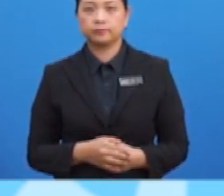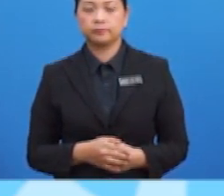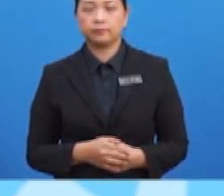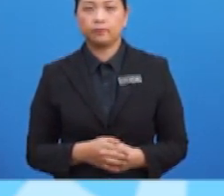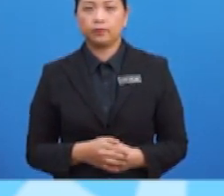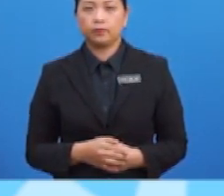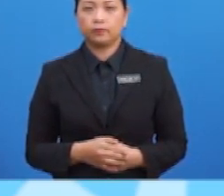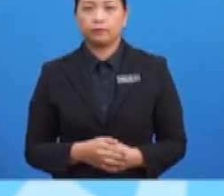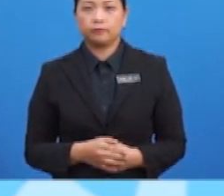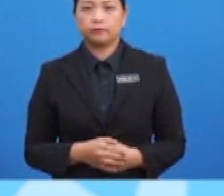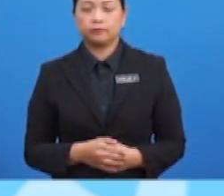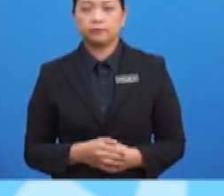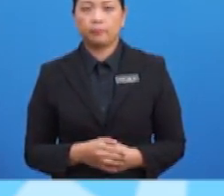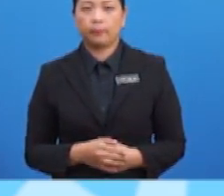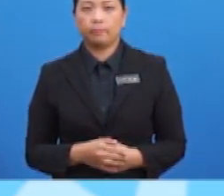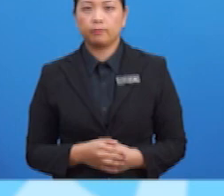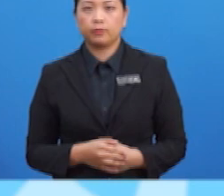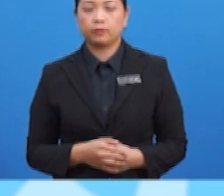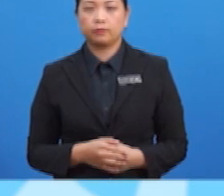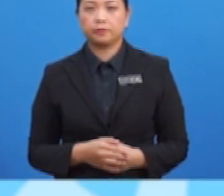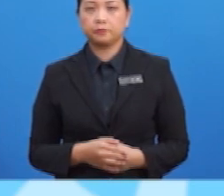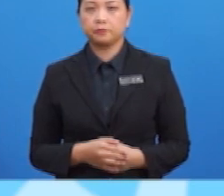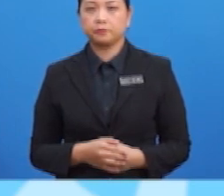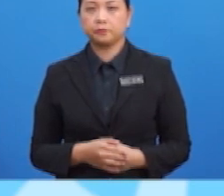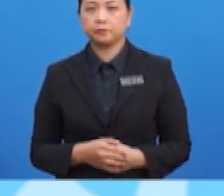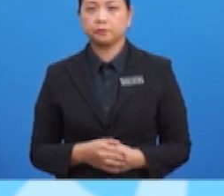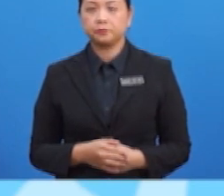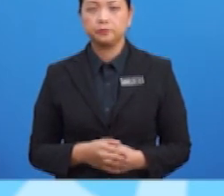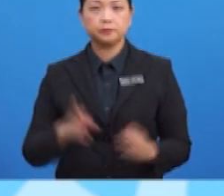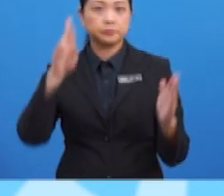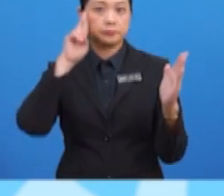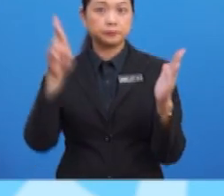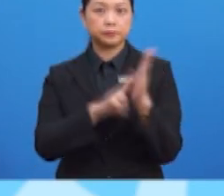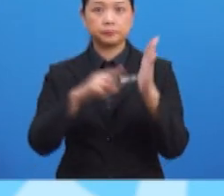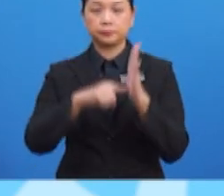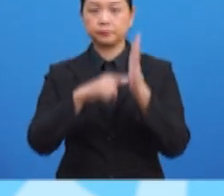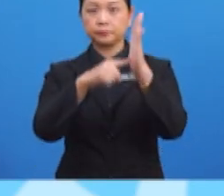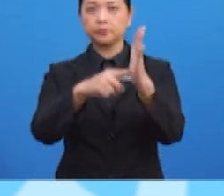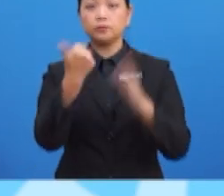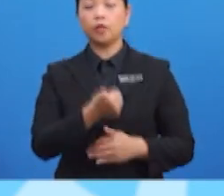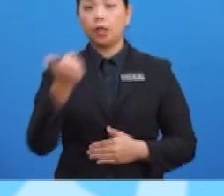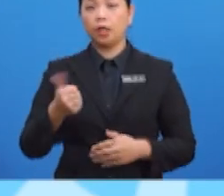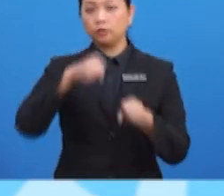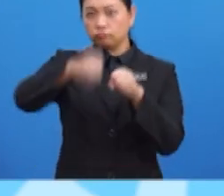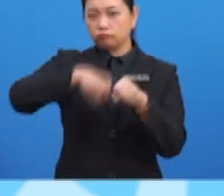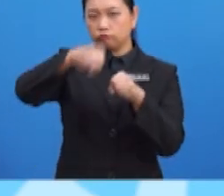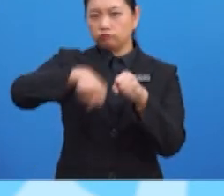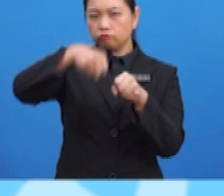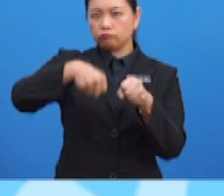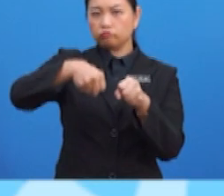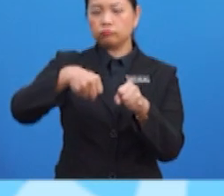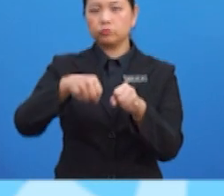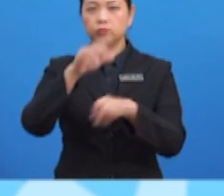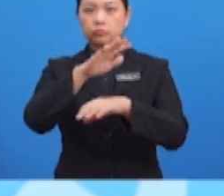dan hidrolik. Baik, soalan kedua. Rajah menunjukkan alat gerudi tangan